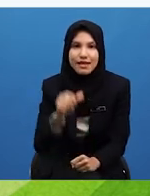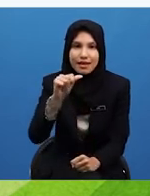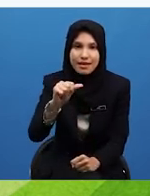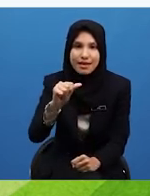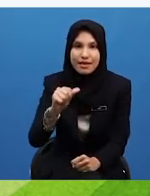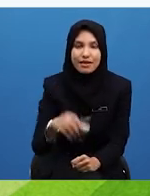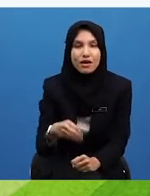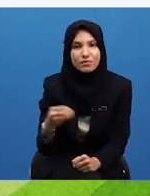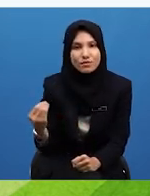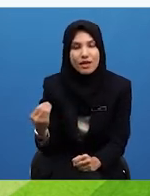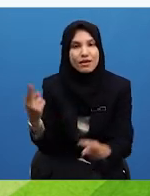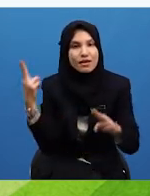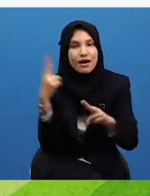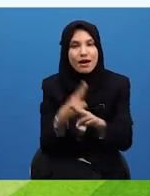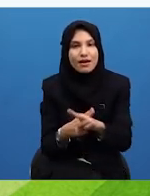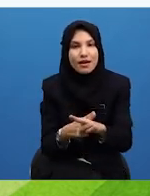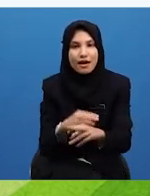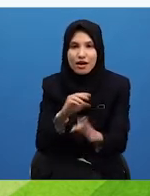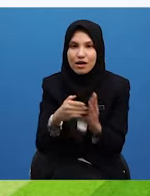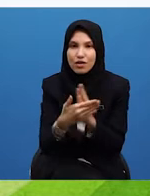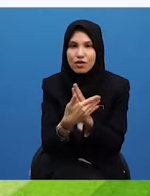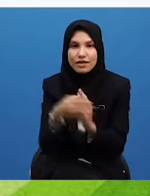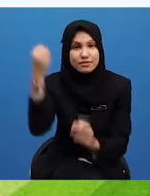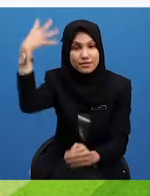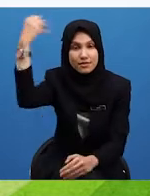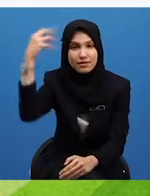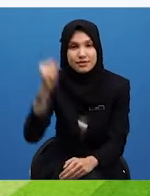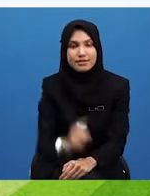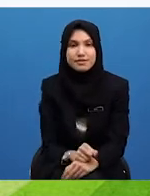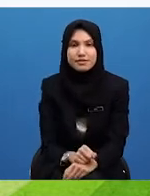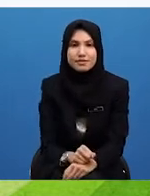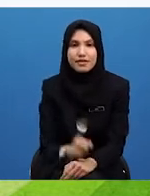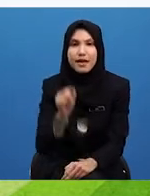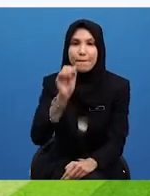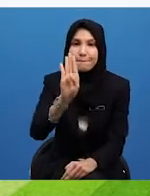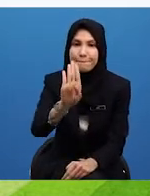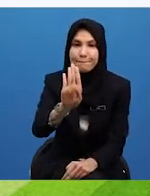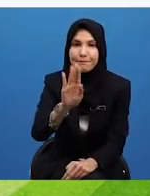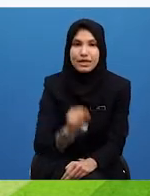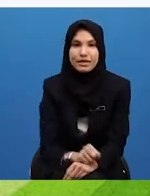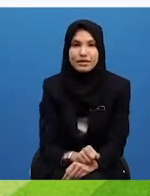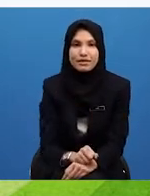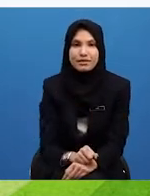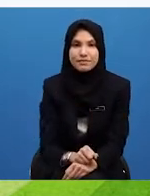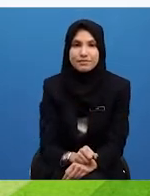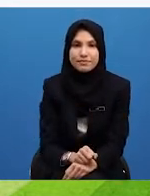i-mop Jack dihalang oleh cahaya atau